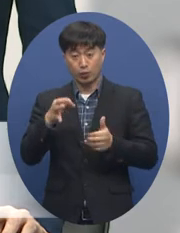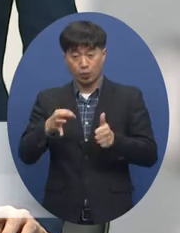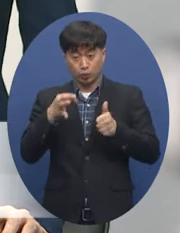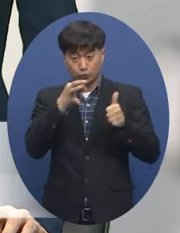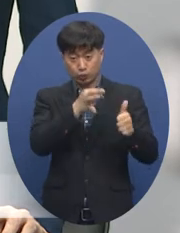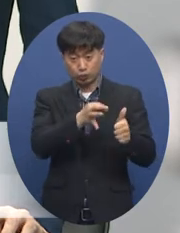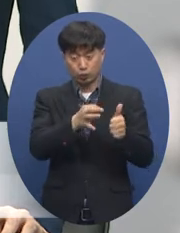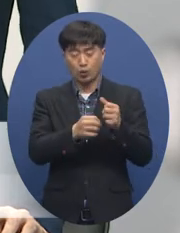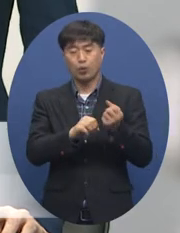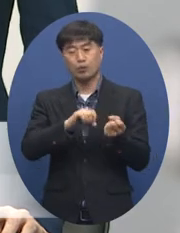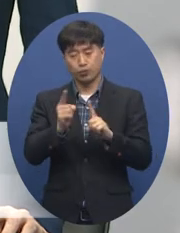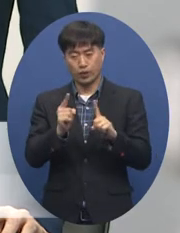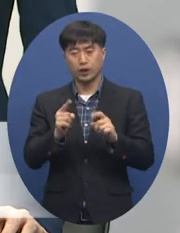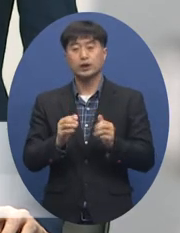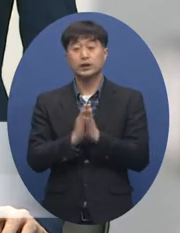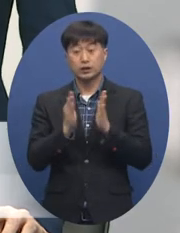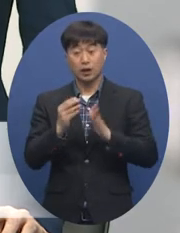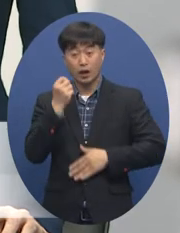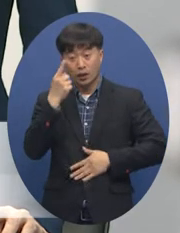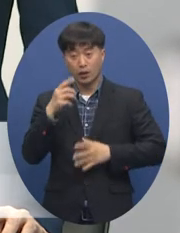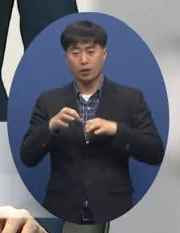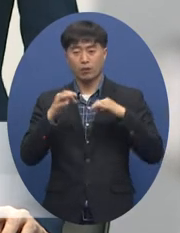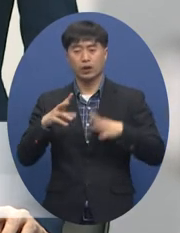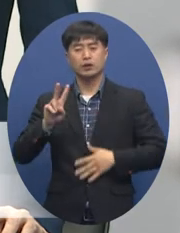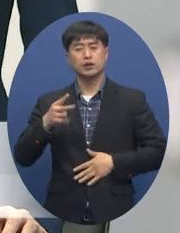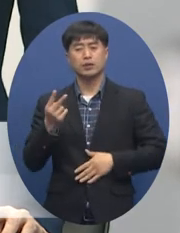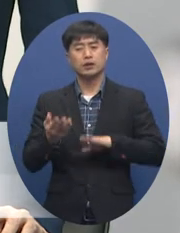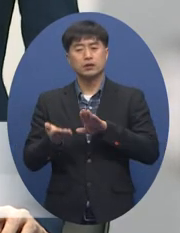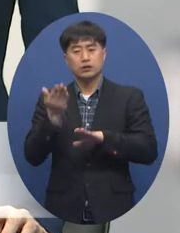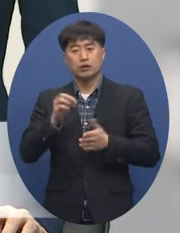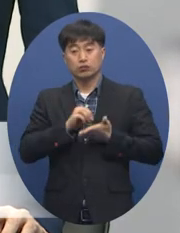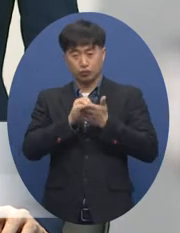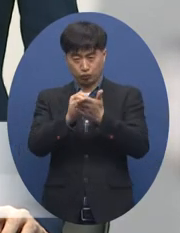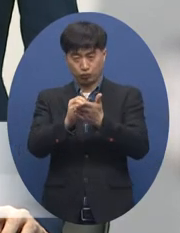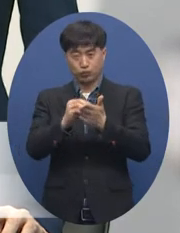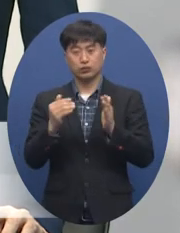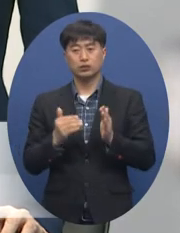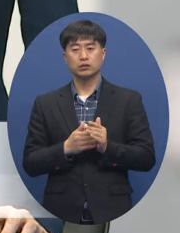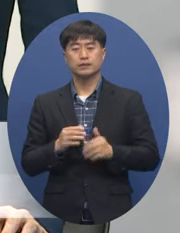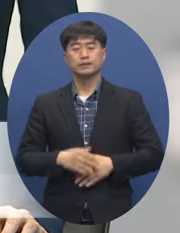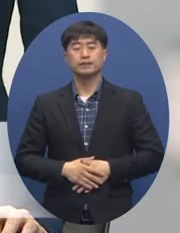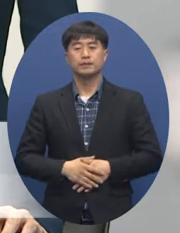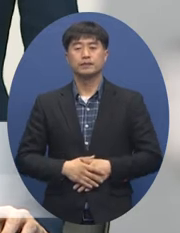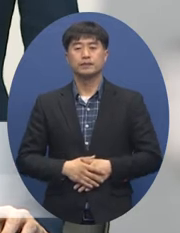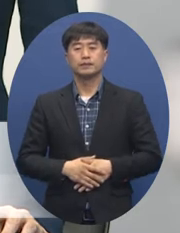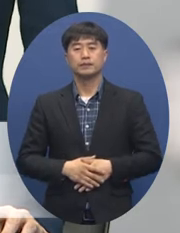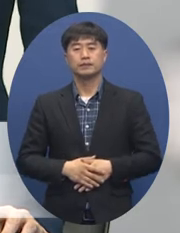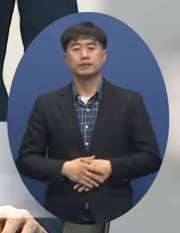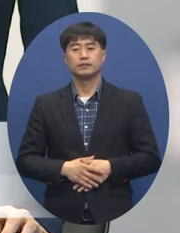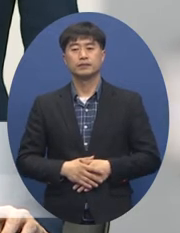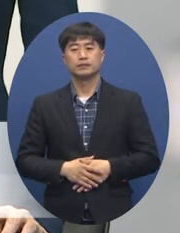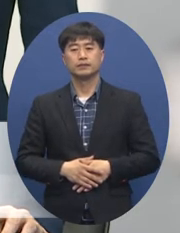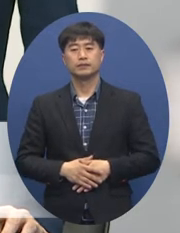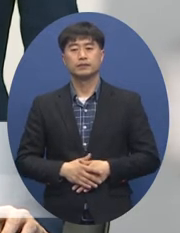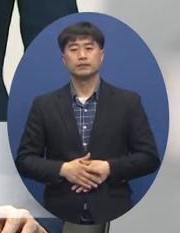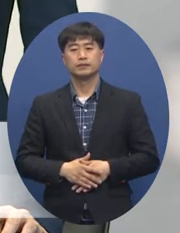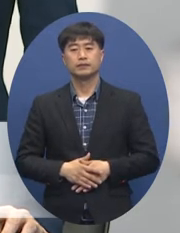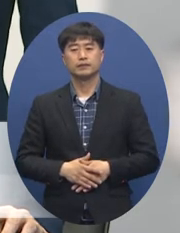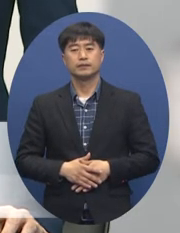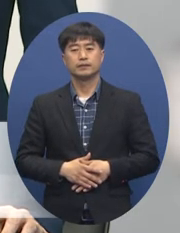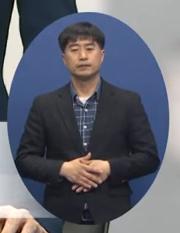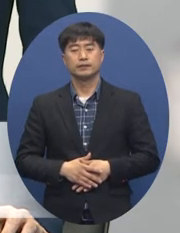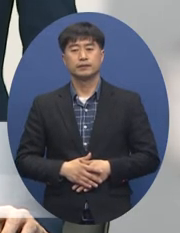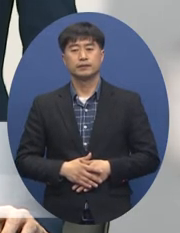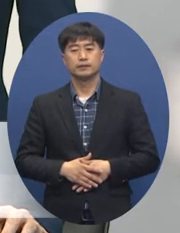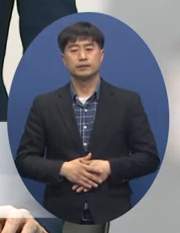부활시켰습니다. 시행한 지약한달 동안 200건 넘게 접수됐는데요. 한선지 기자가 적발 현장 동행했습니다.